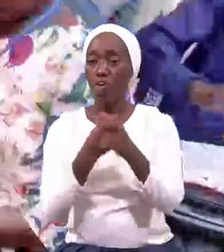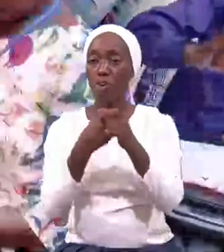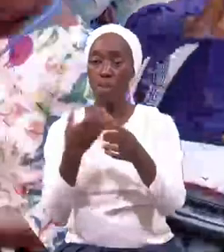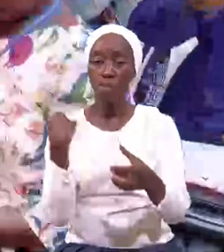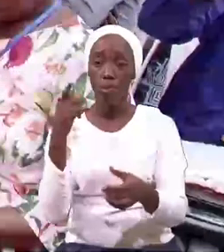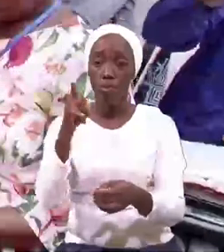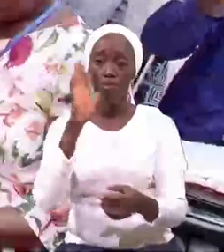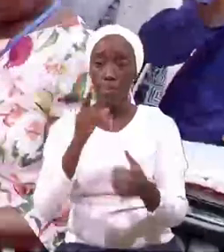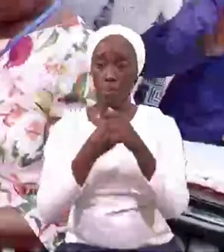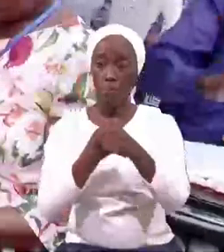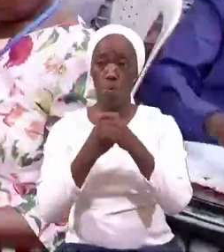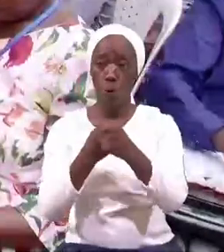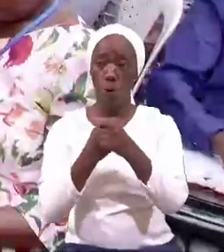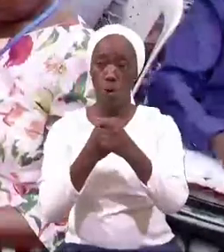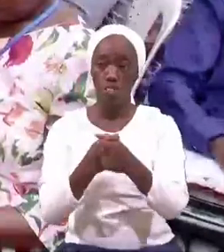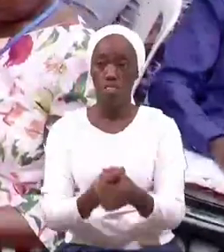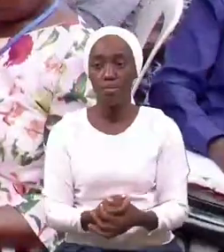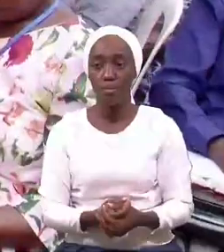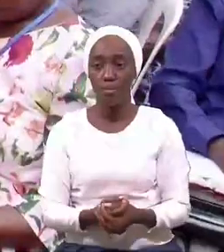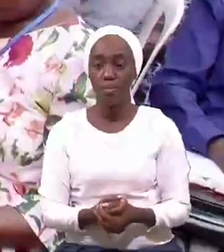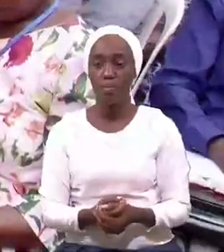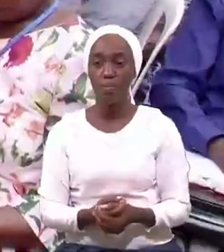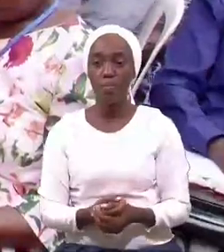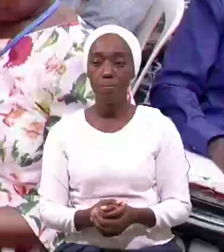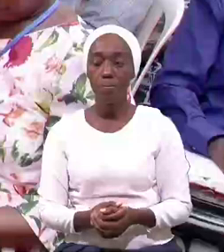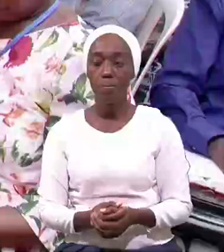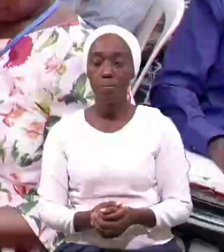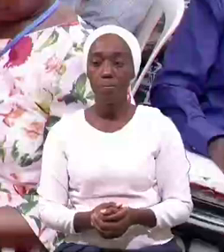Si vous ne courez pas avant, vous allez courir.